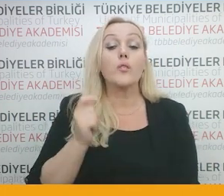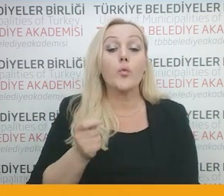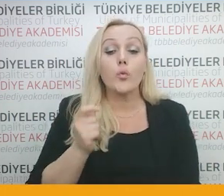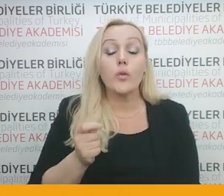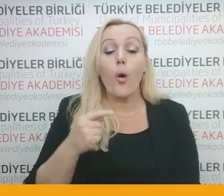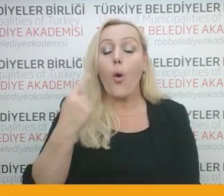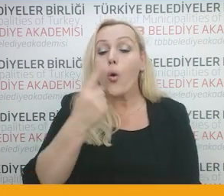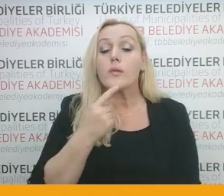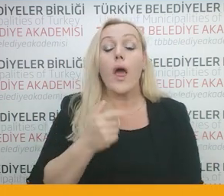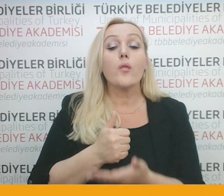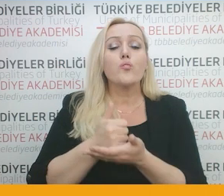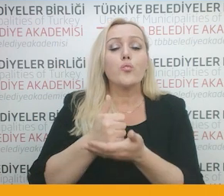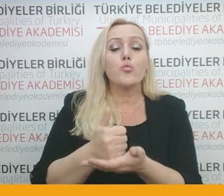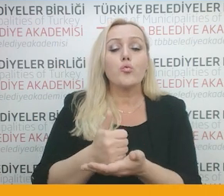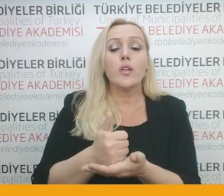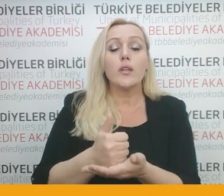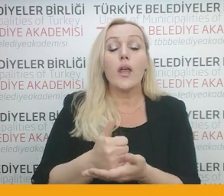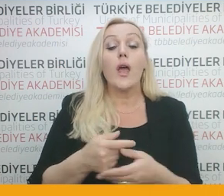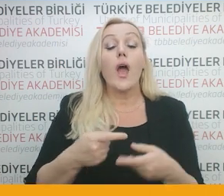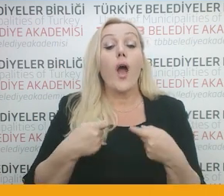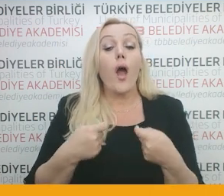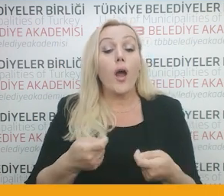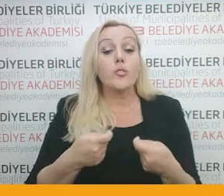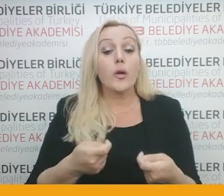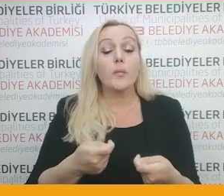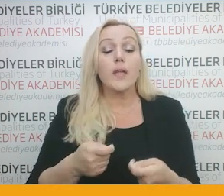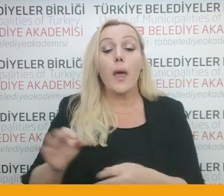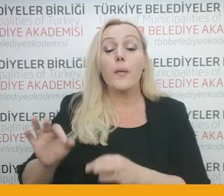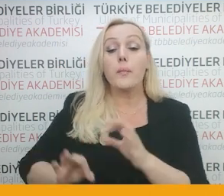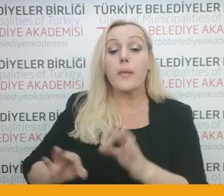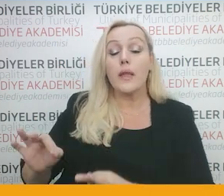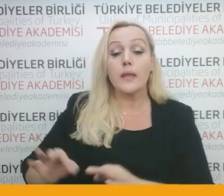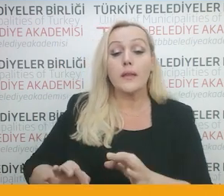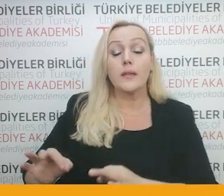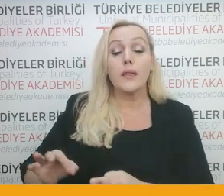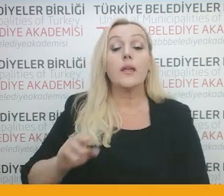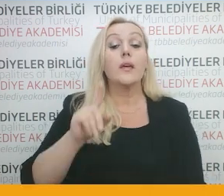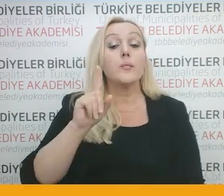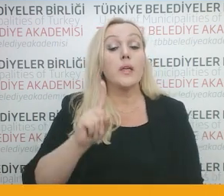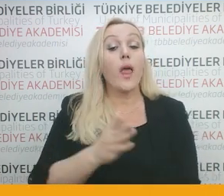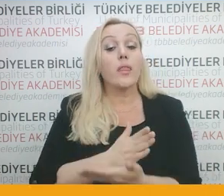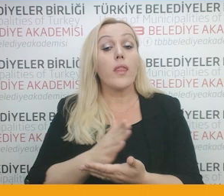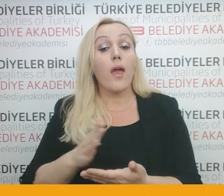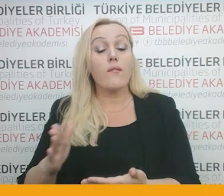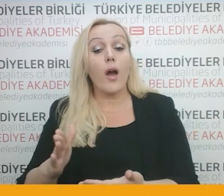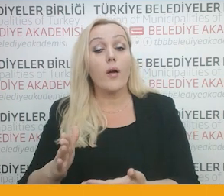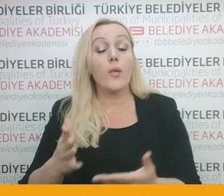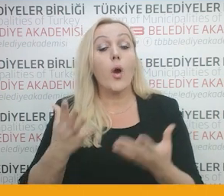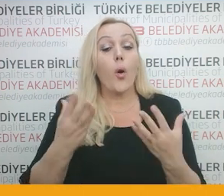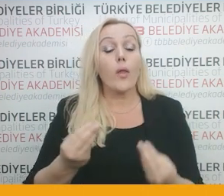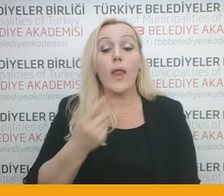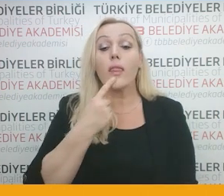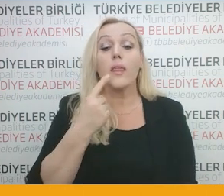Dolayısıyla bütçenin harcanması da stratejik planın bir devamı şeklinde